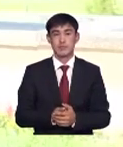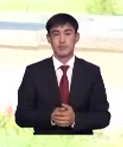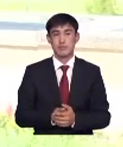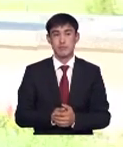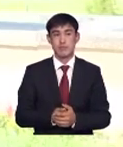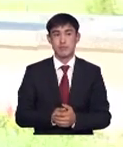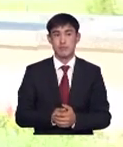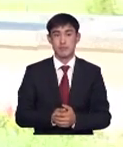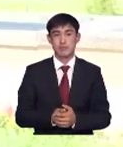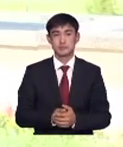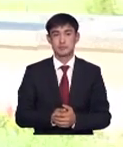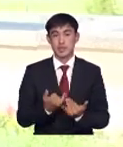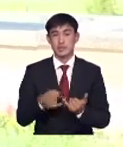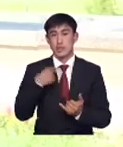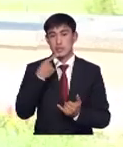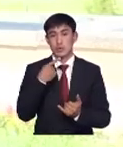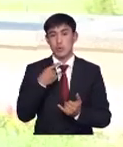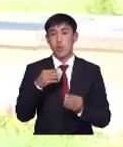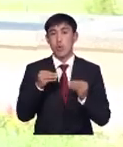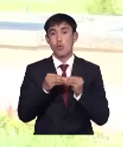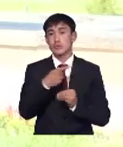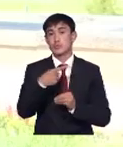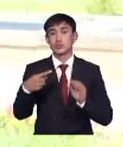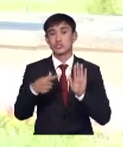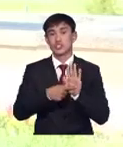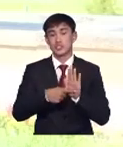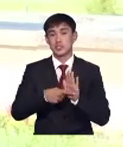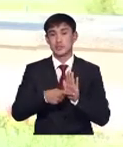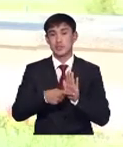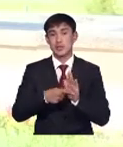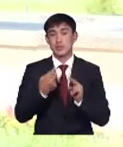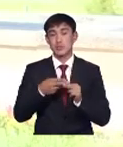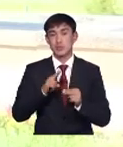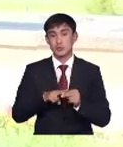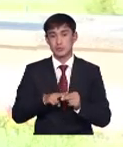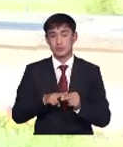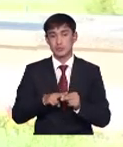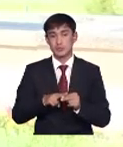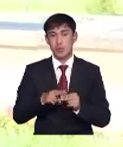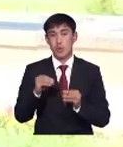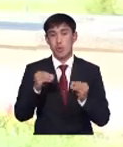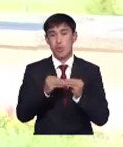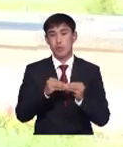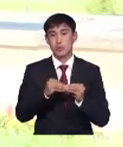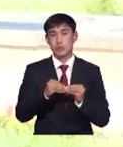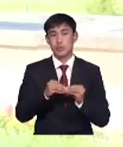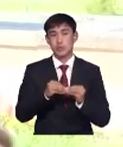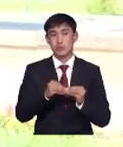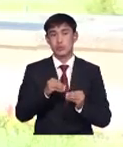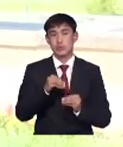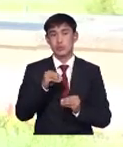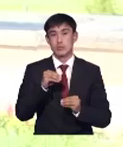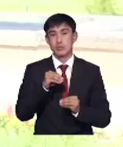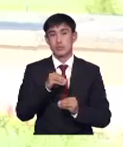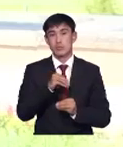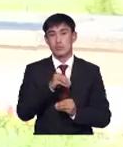да тыңдауда айтып кетті, оның минус 7 дәрежесі деп. Ол дегеніміз, 10 миллион жылда егер де